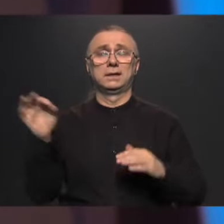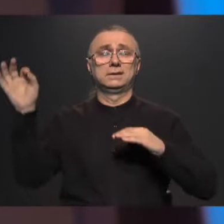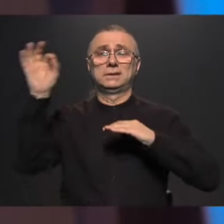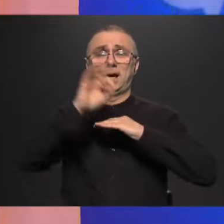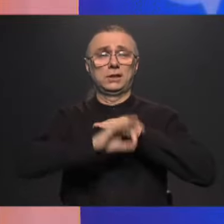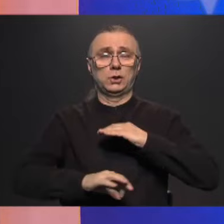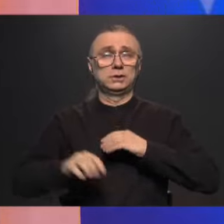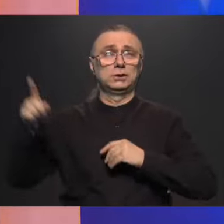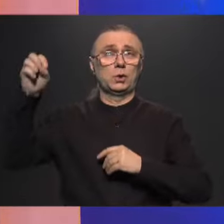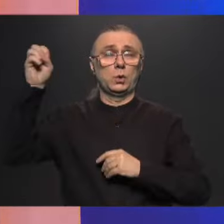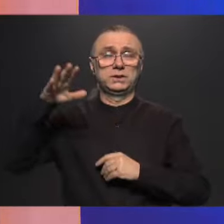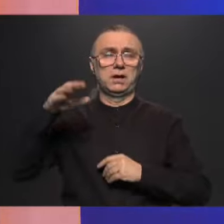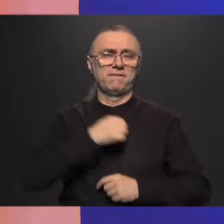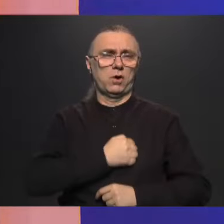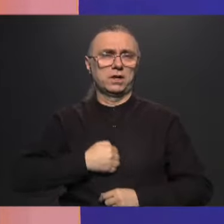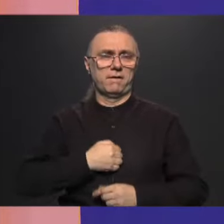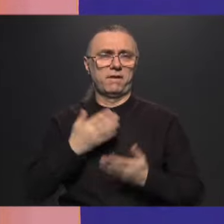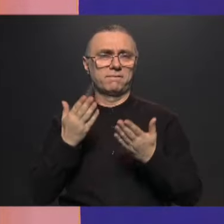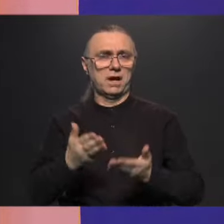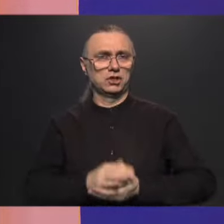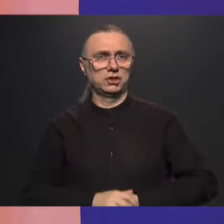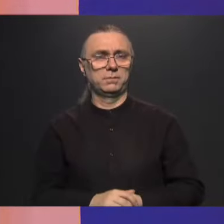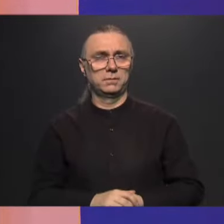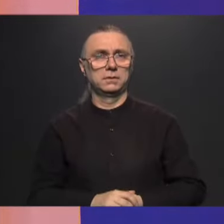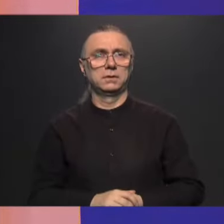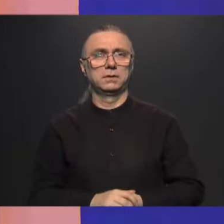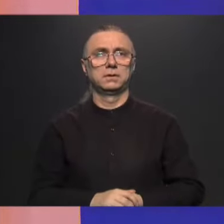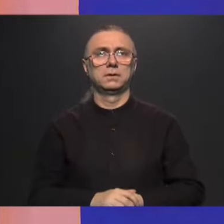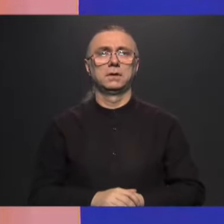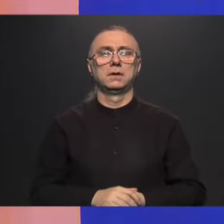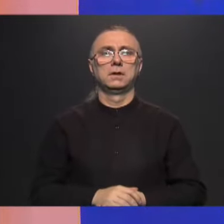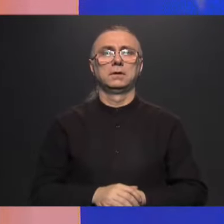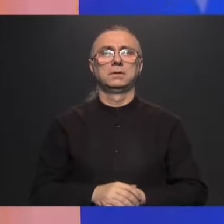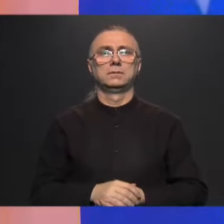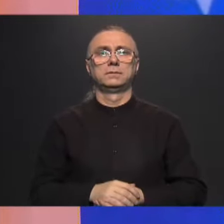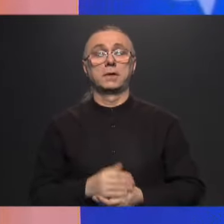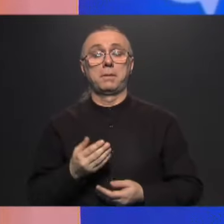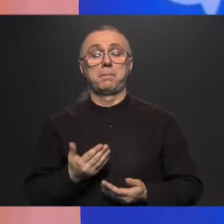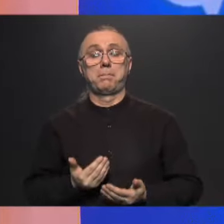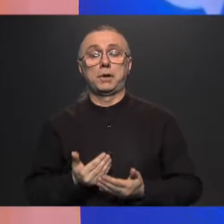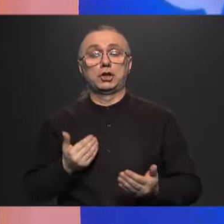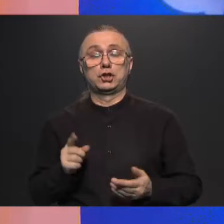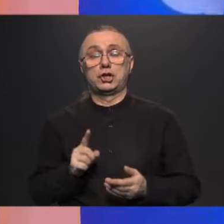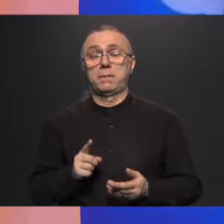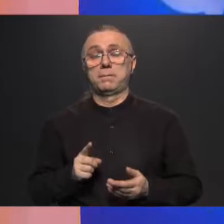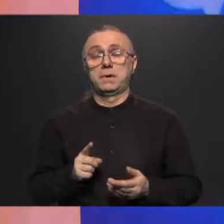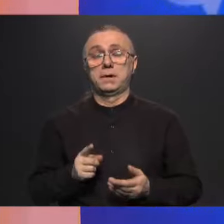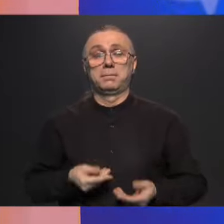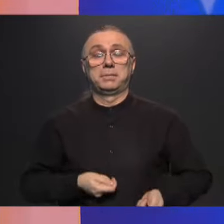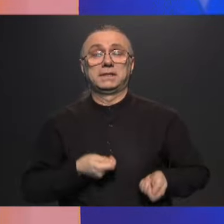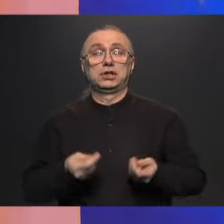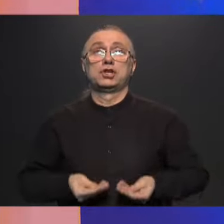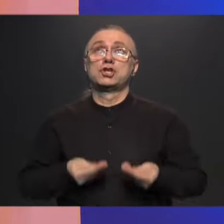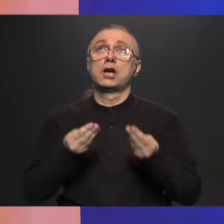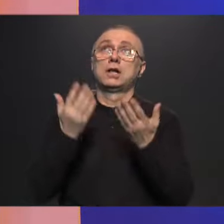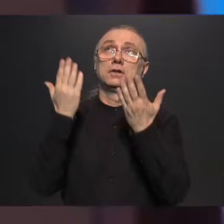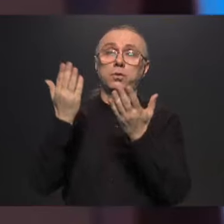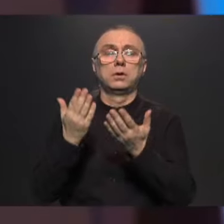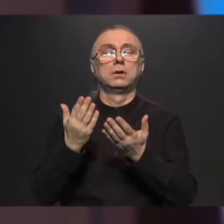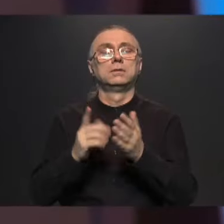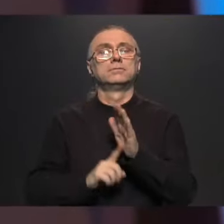прежде чем ты пришел к жертвеннику, принести жертву, но прежде чем принести жертву, пойди и примирись с близким